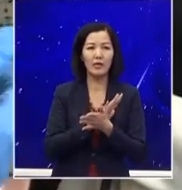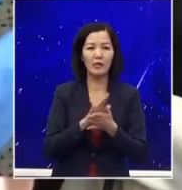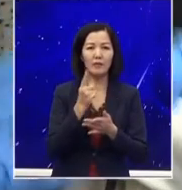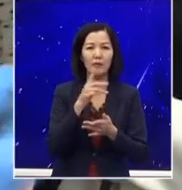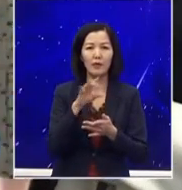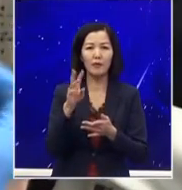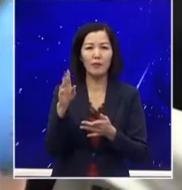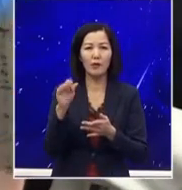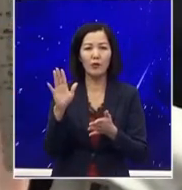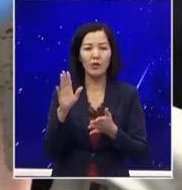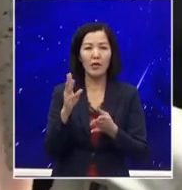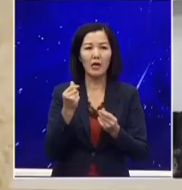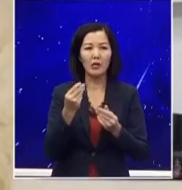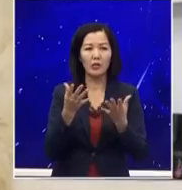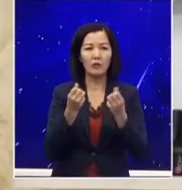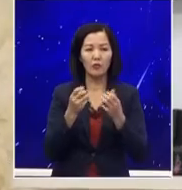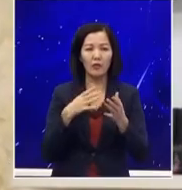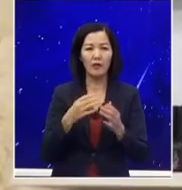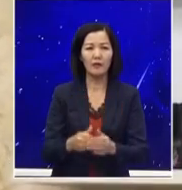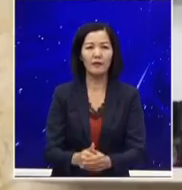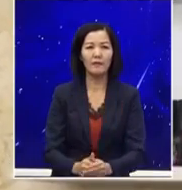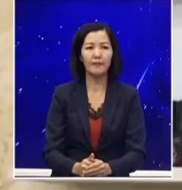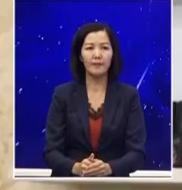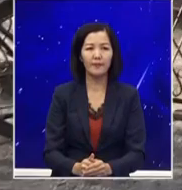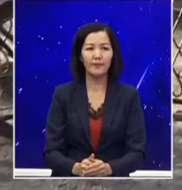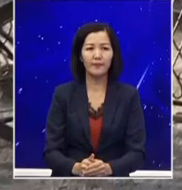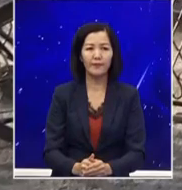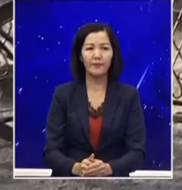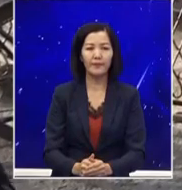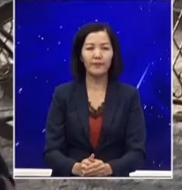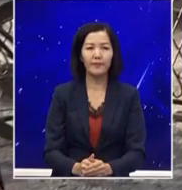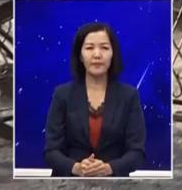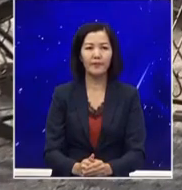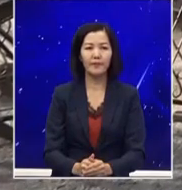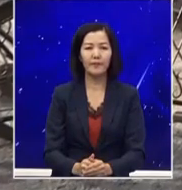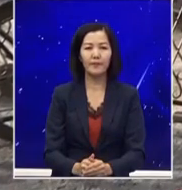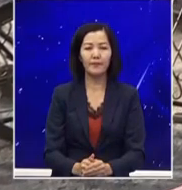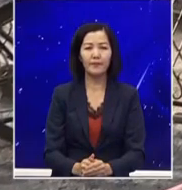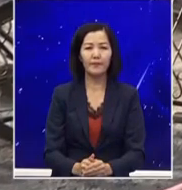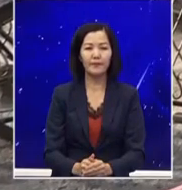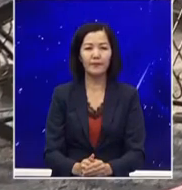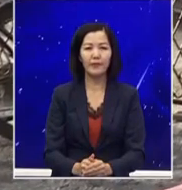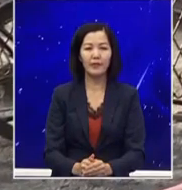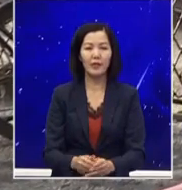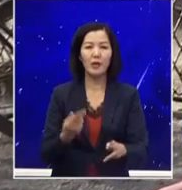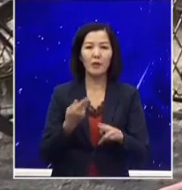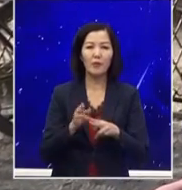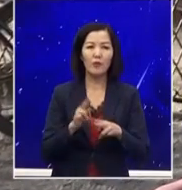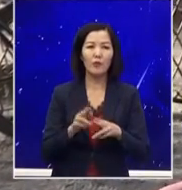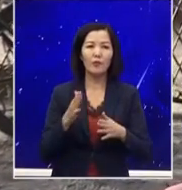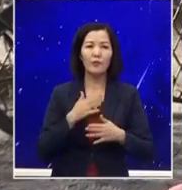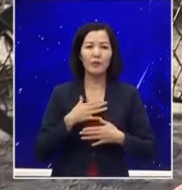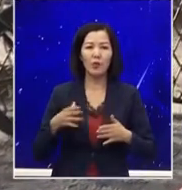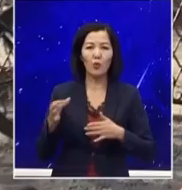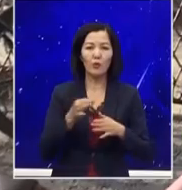қайтарымсыз 1 миллион теңгелік грантқа ие болған. приехали для того, чтобы посмотреть проекты, которые... Бұл біздің облысқа бірінші